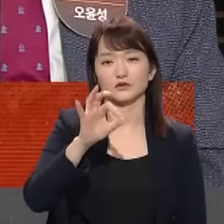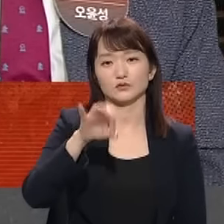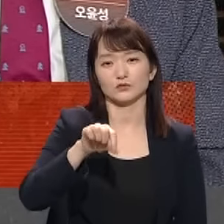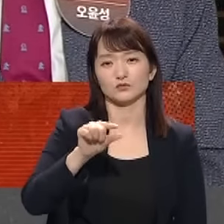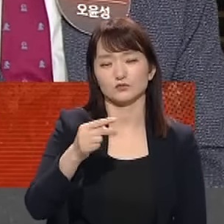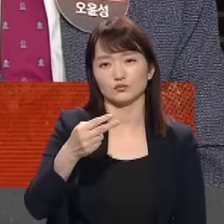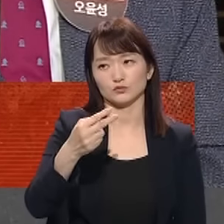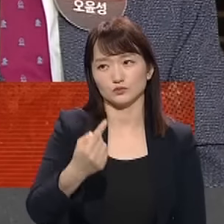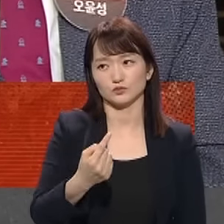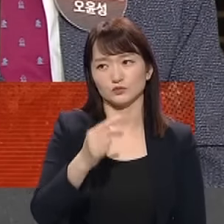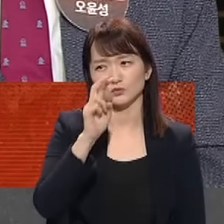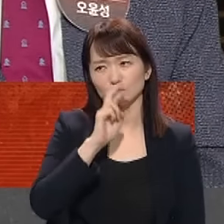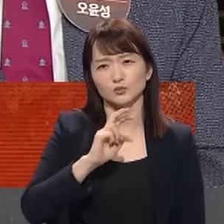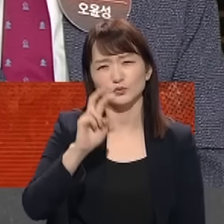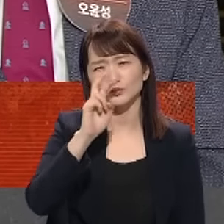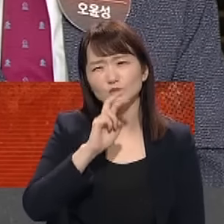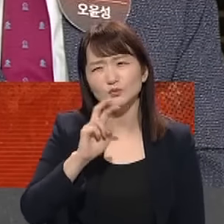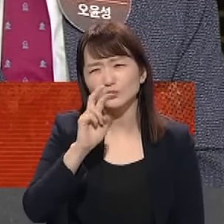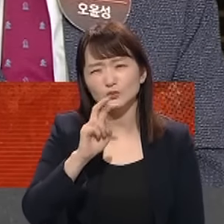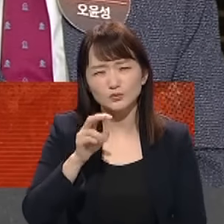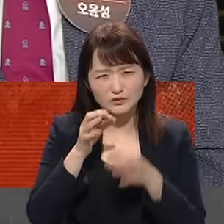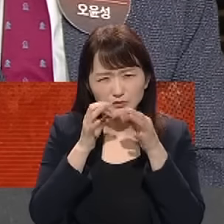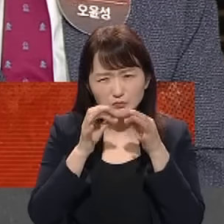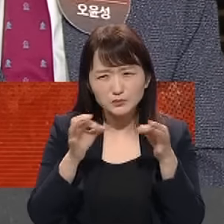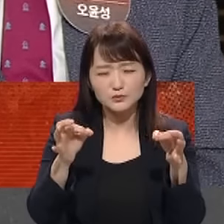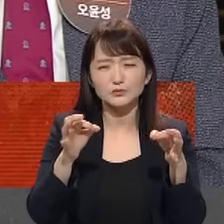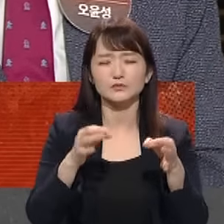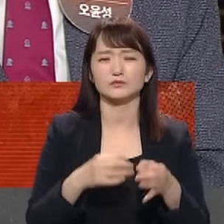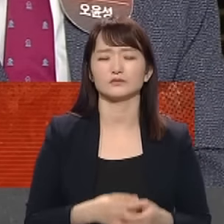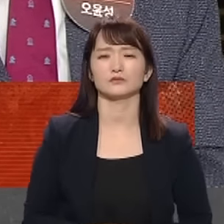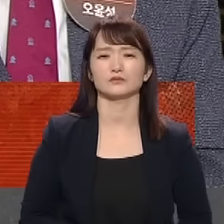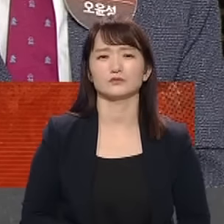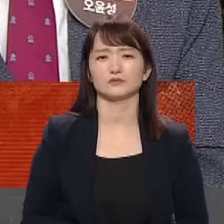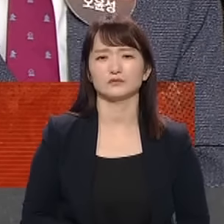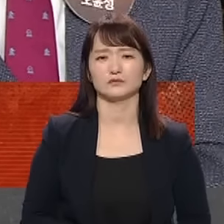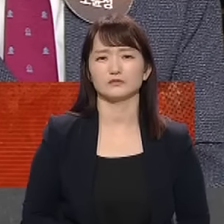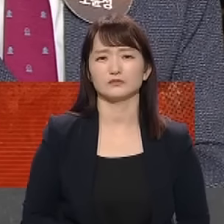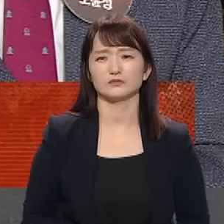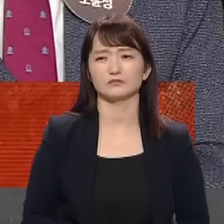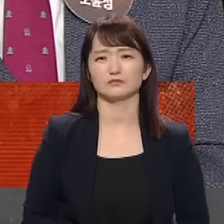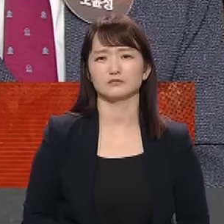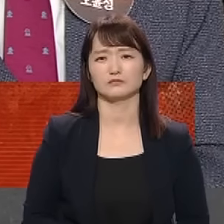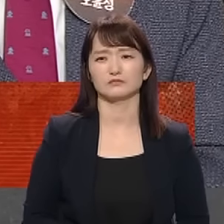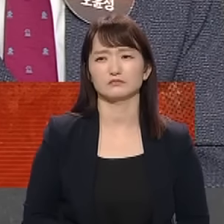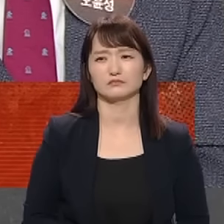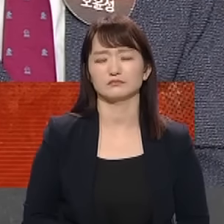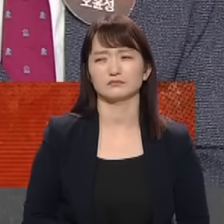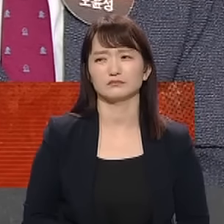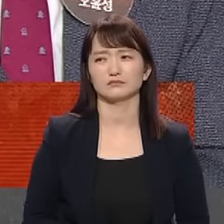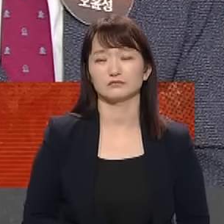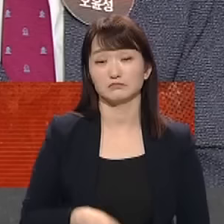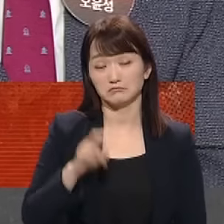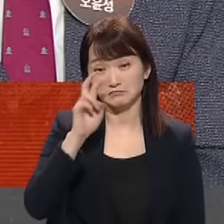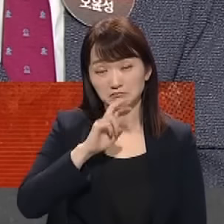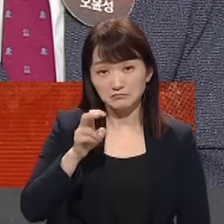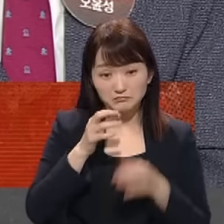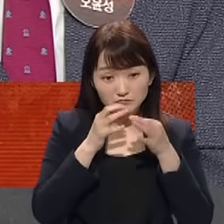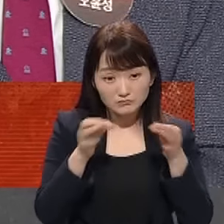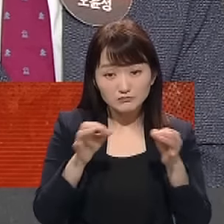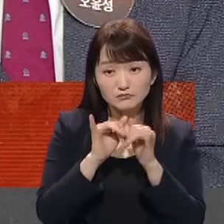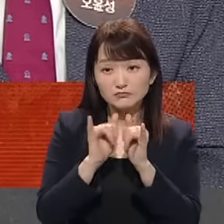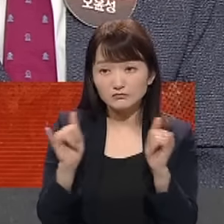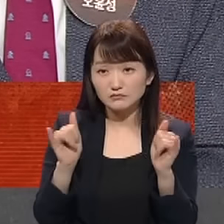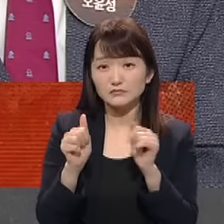그 뭐 노래를 갖다 부르고 있다라고 합니다. 그런데 이 노래 부르는 사람